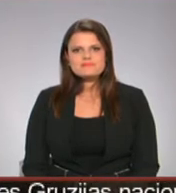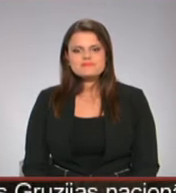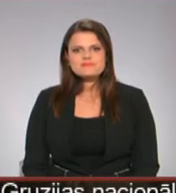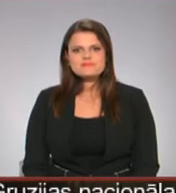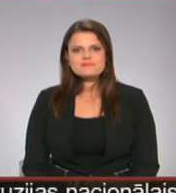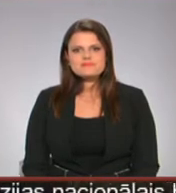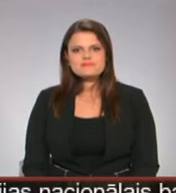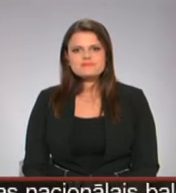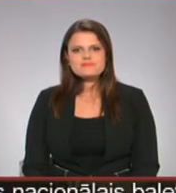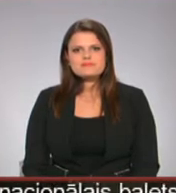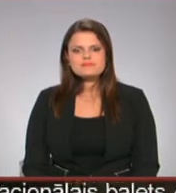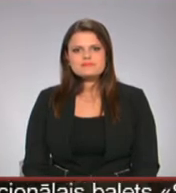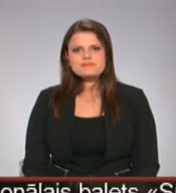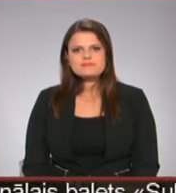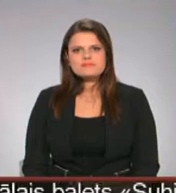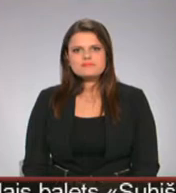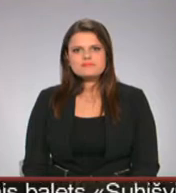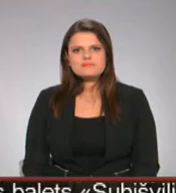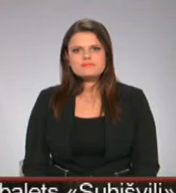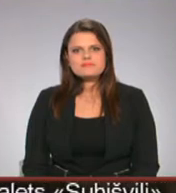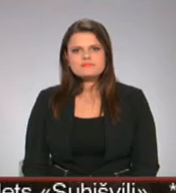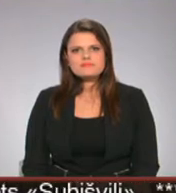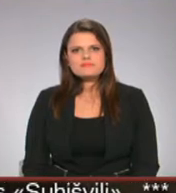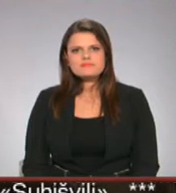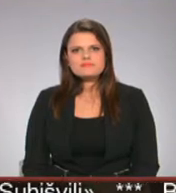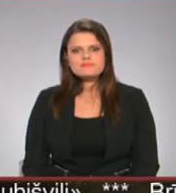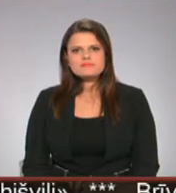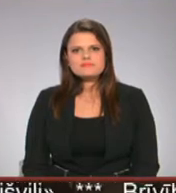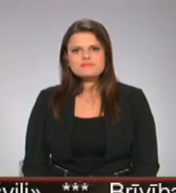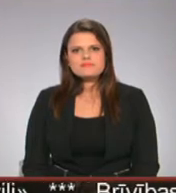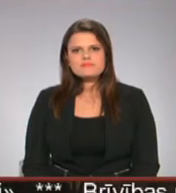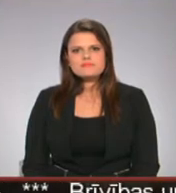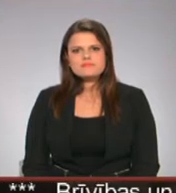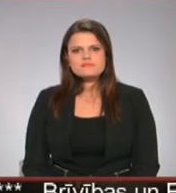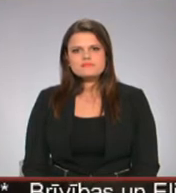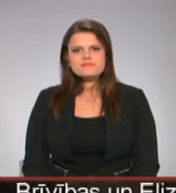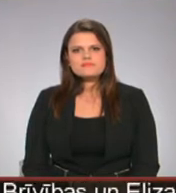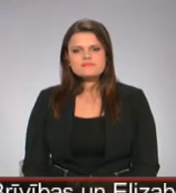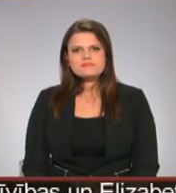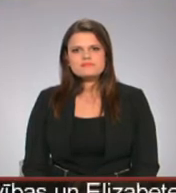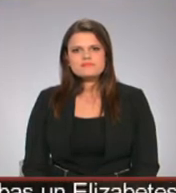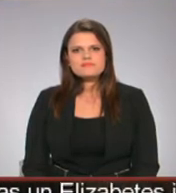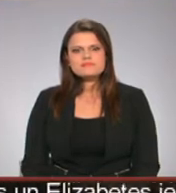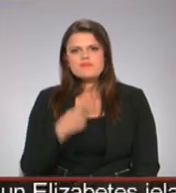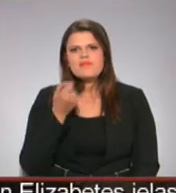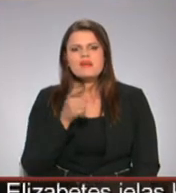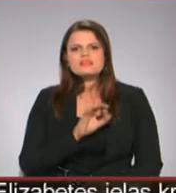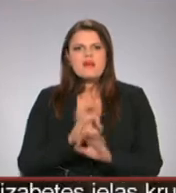Zeramaļu baļūna, Arkādī kāds? Es nekad neesmu spēlējis.